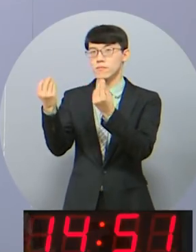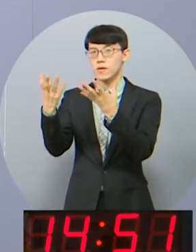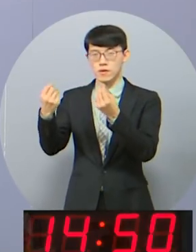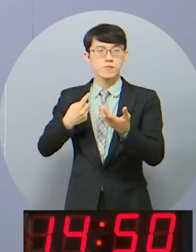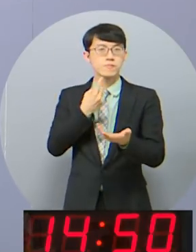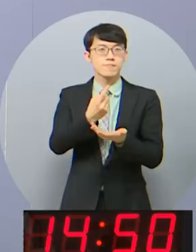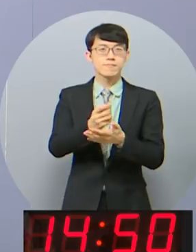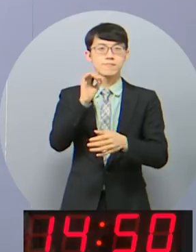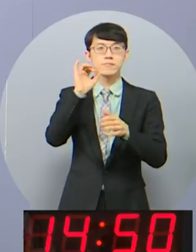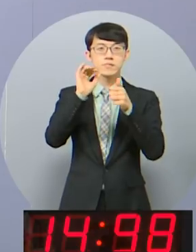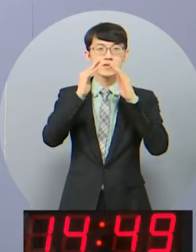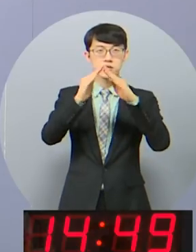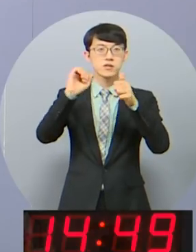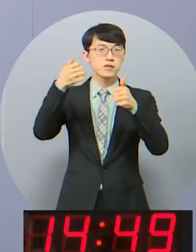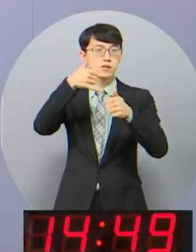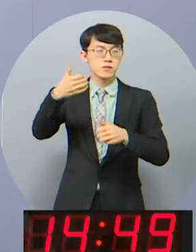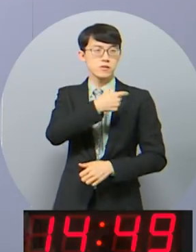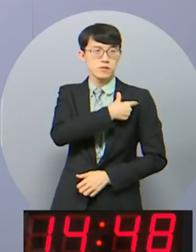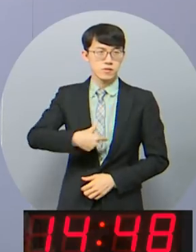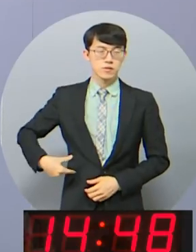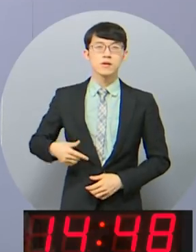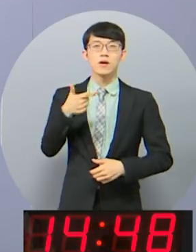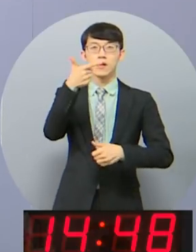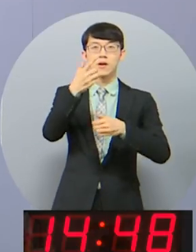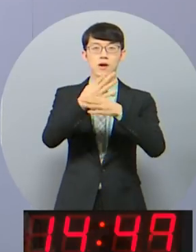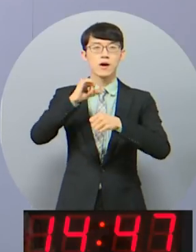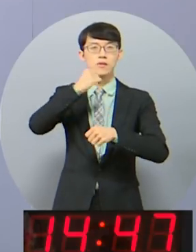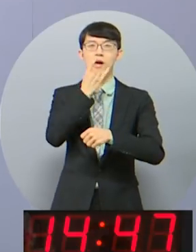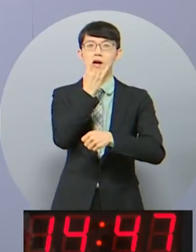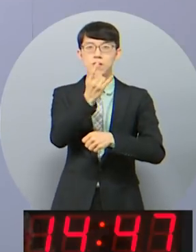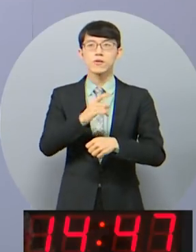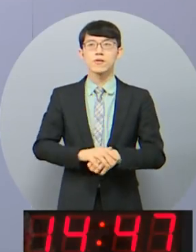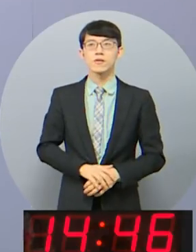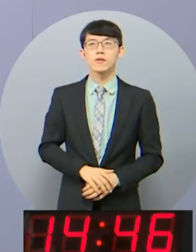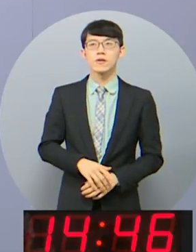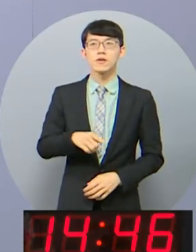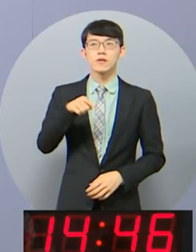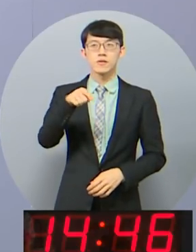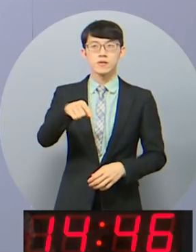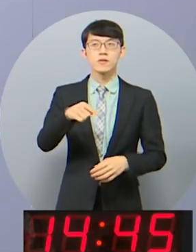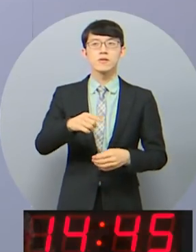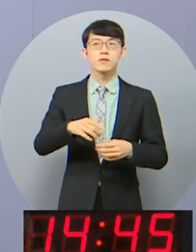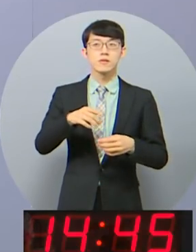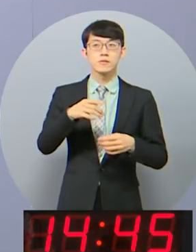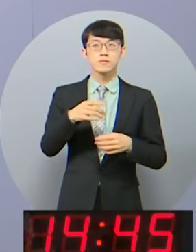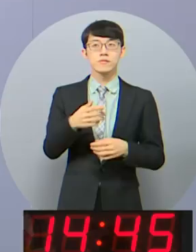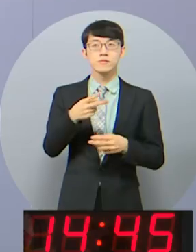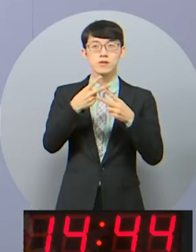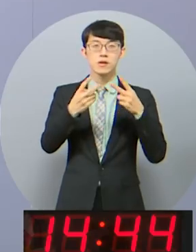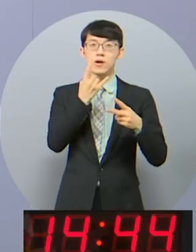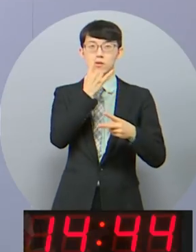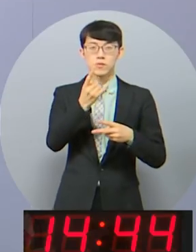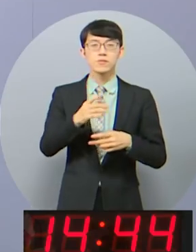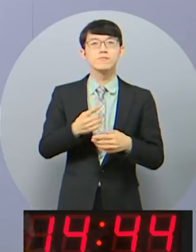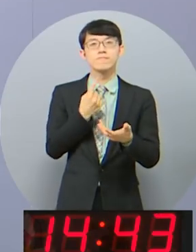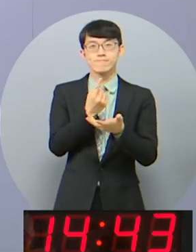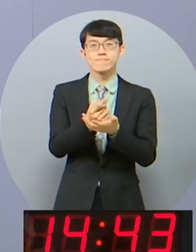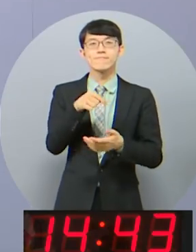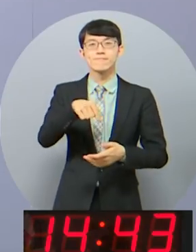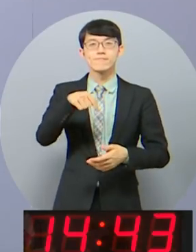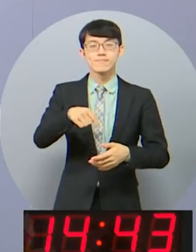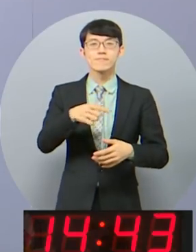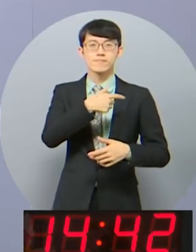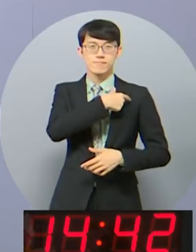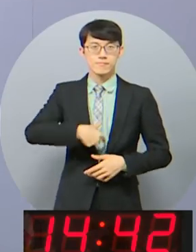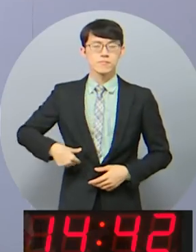人陈静怡，六号陈静怡，无党籍市议员参选人陈静怡，出来参选市